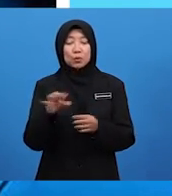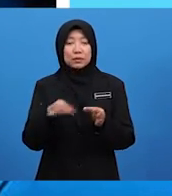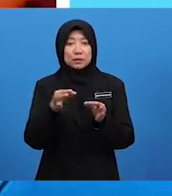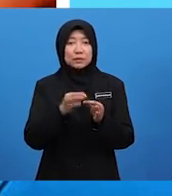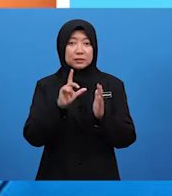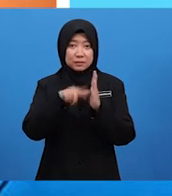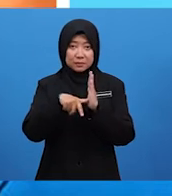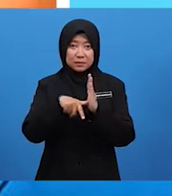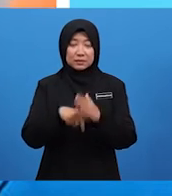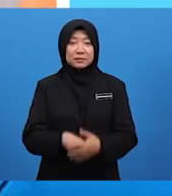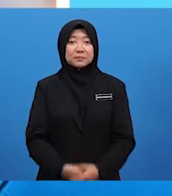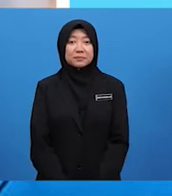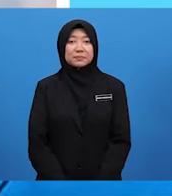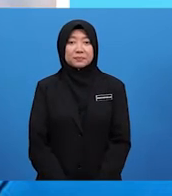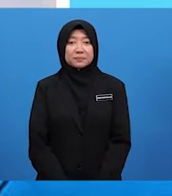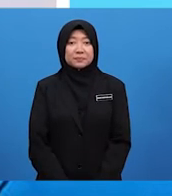sementara.